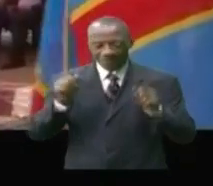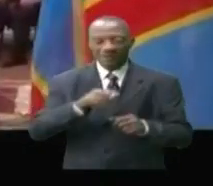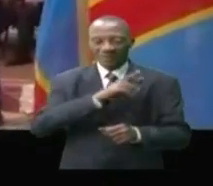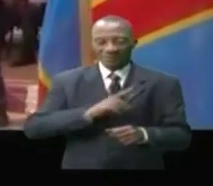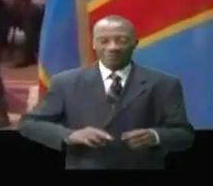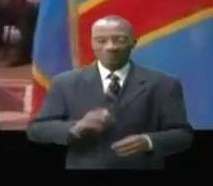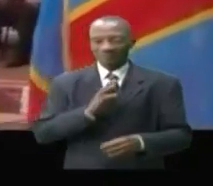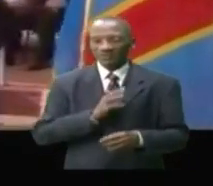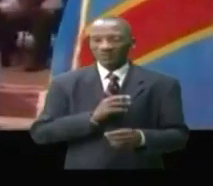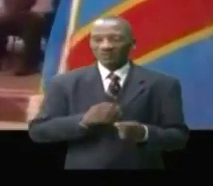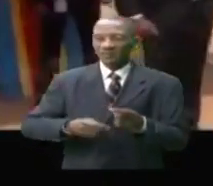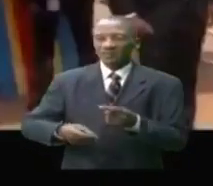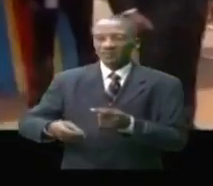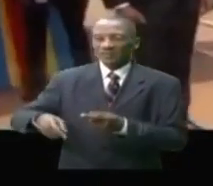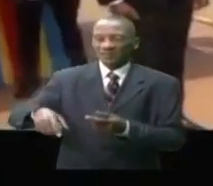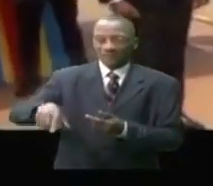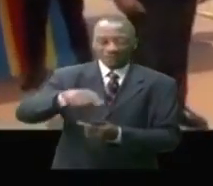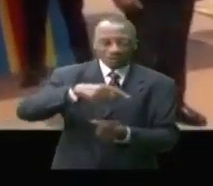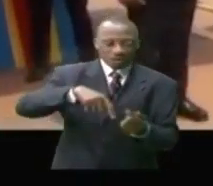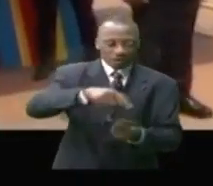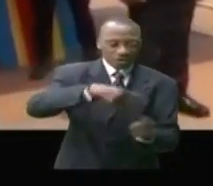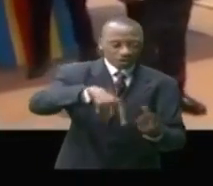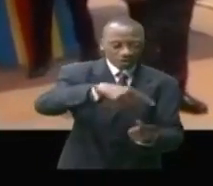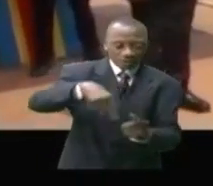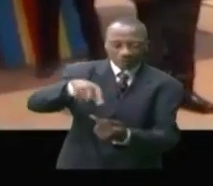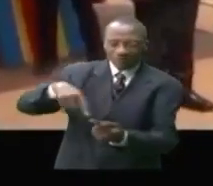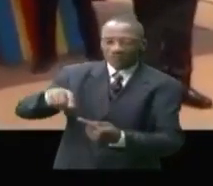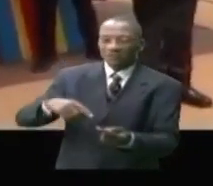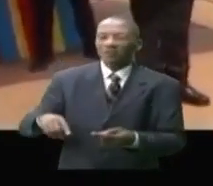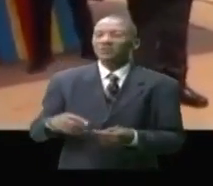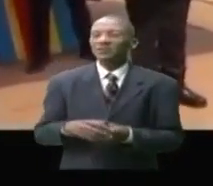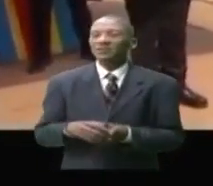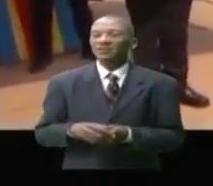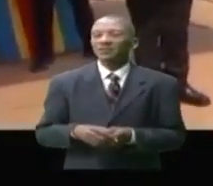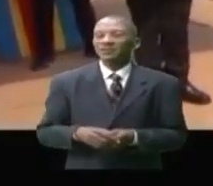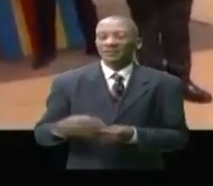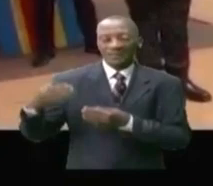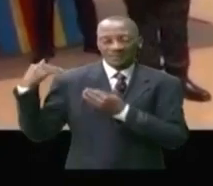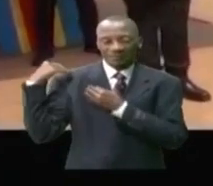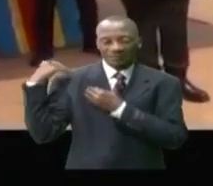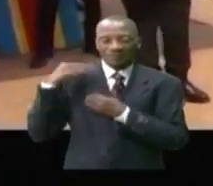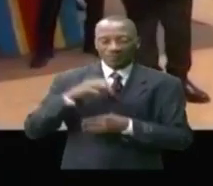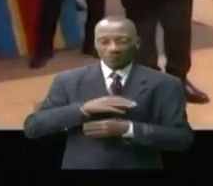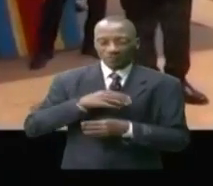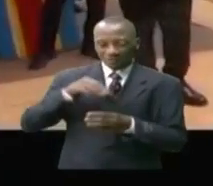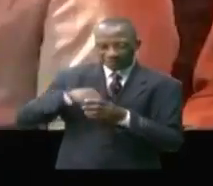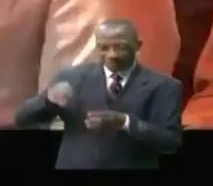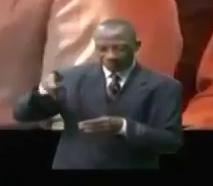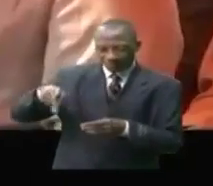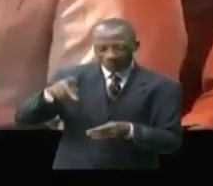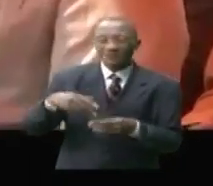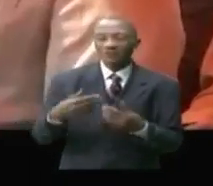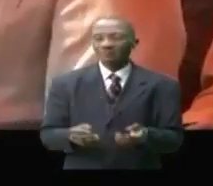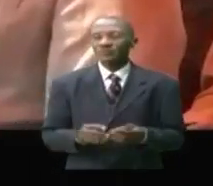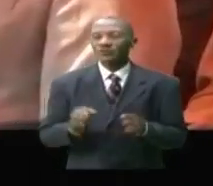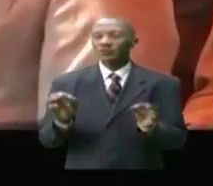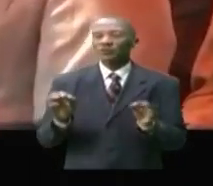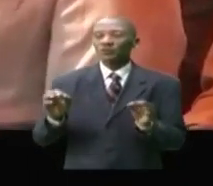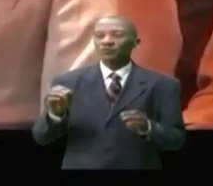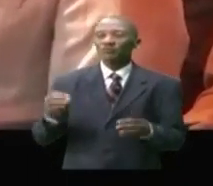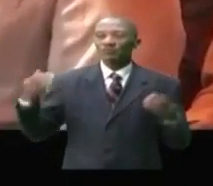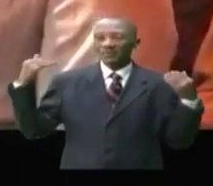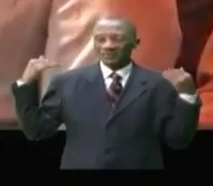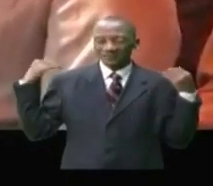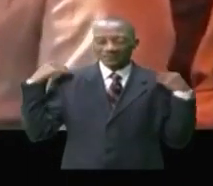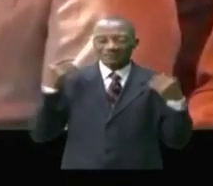service national, l'étendard des commandements au commissaire divisionnaire adjoint Léon Bassa Isasaka, désigné commissaire provincial